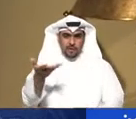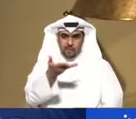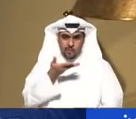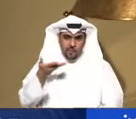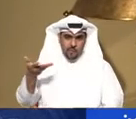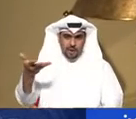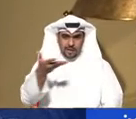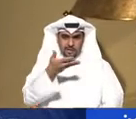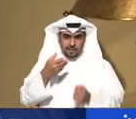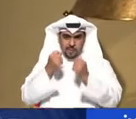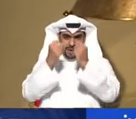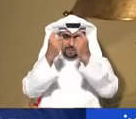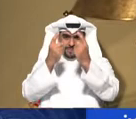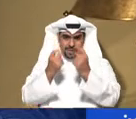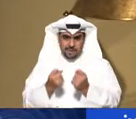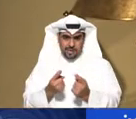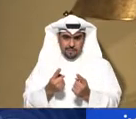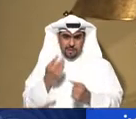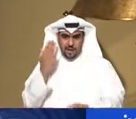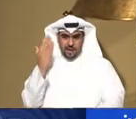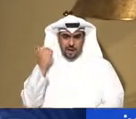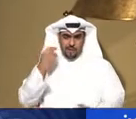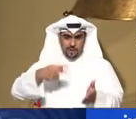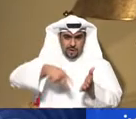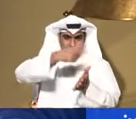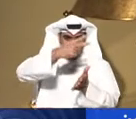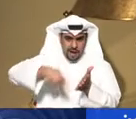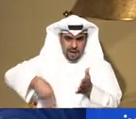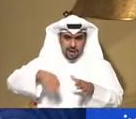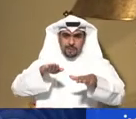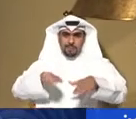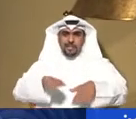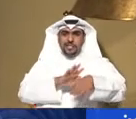ضمانات الاستثمار الذي صدر به قرار بالفعل من مجلس الشعب